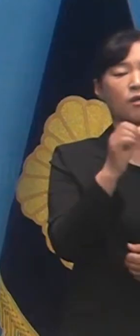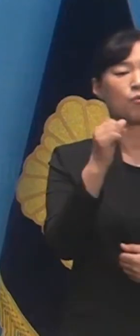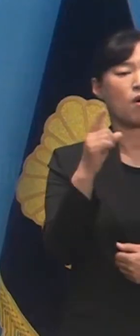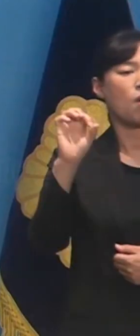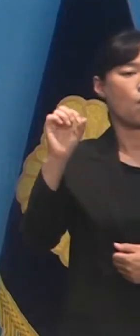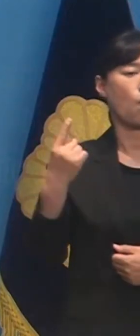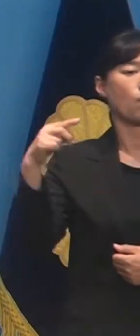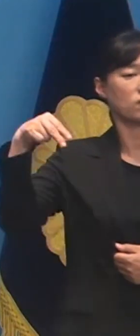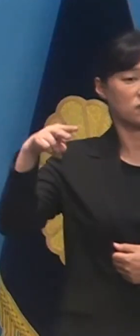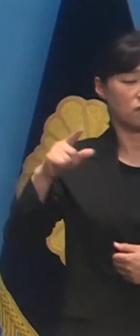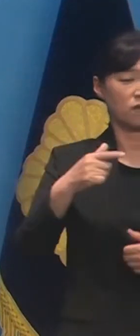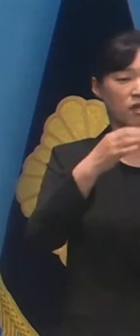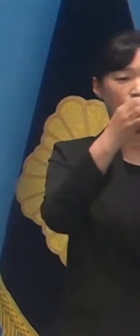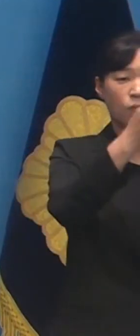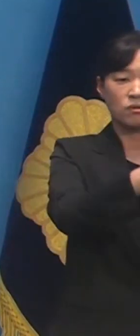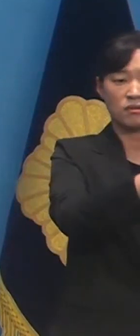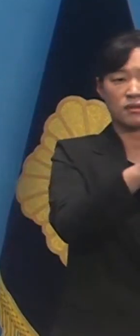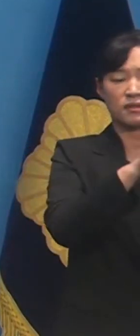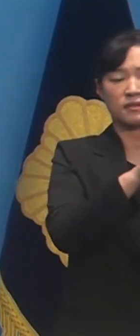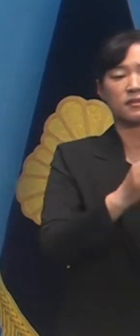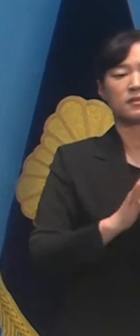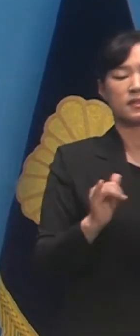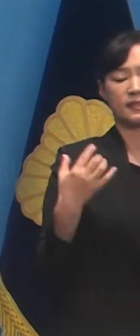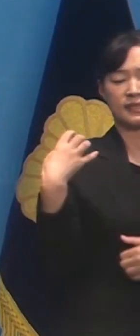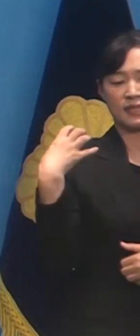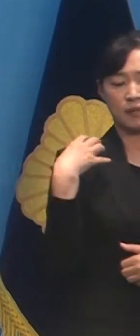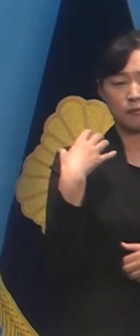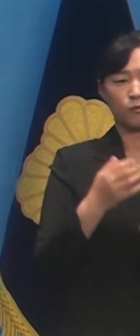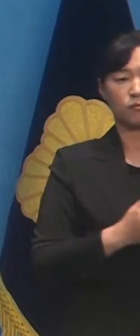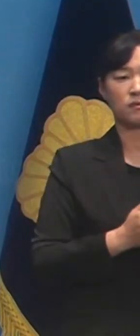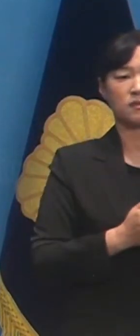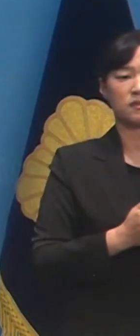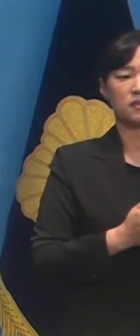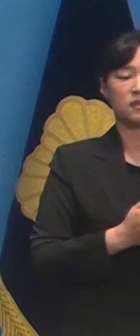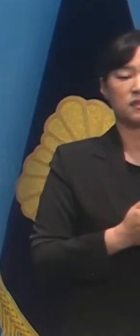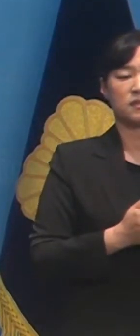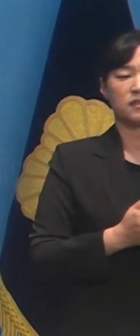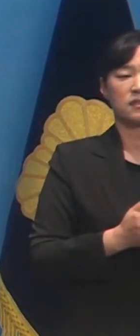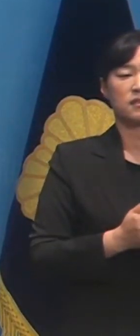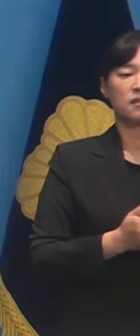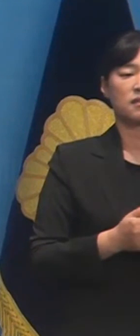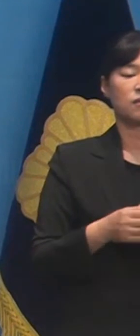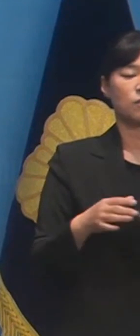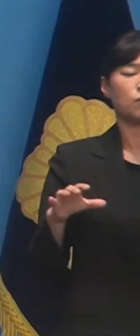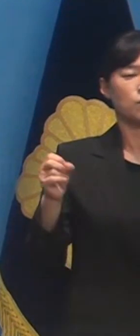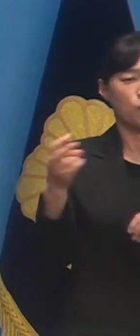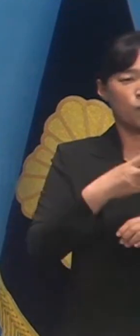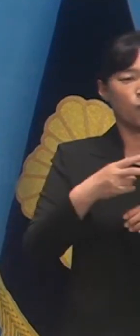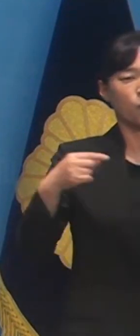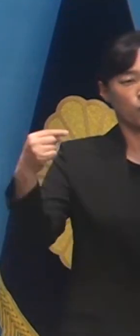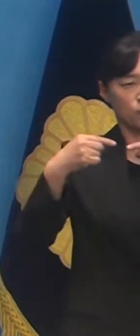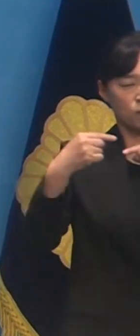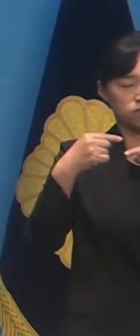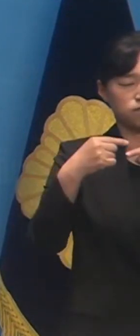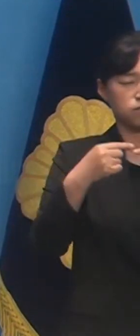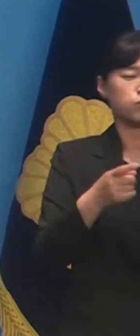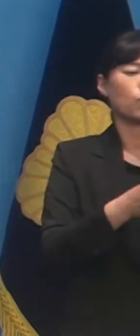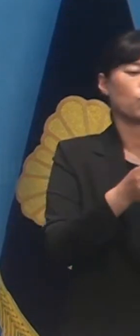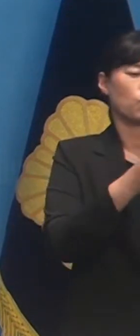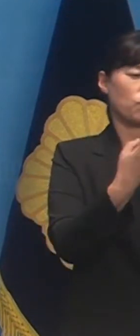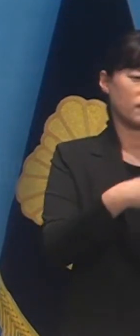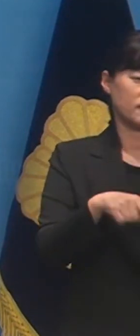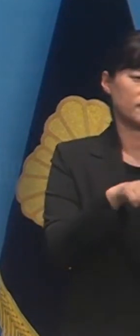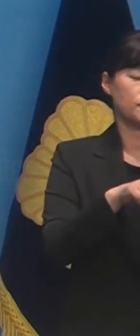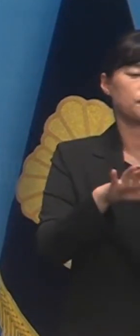원하청 사용자들의 책임 있는 행동과 신속한 교섭 타결을 촉구하기 위해서 오늘 기자회견을